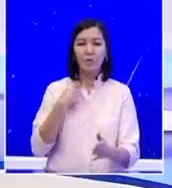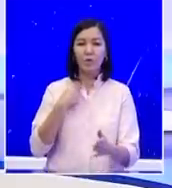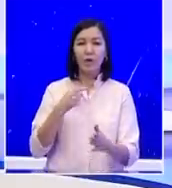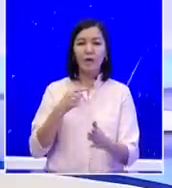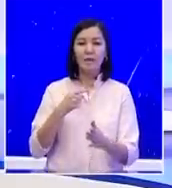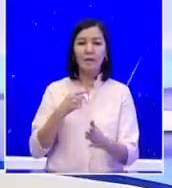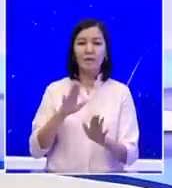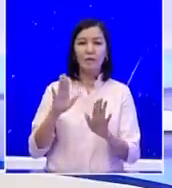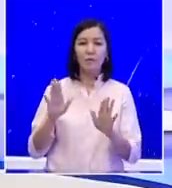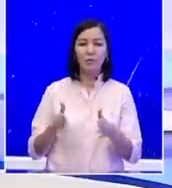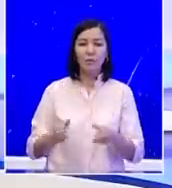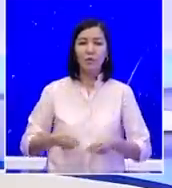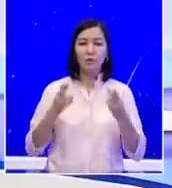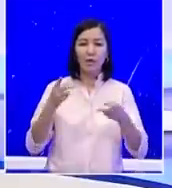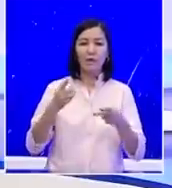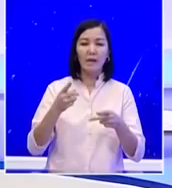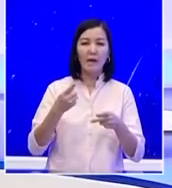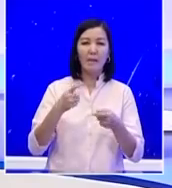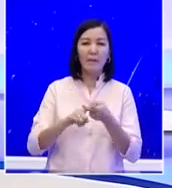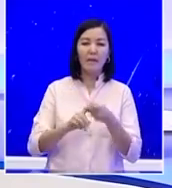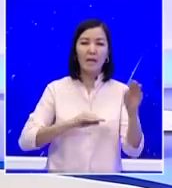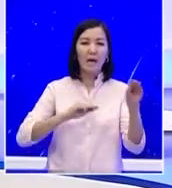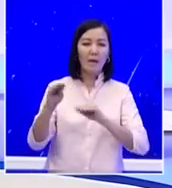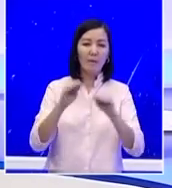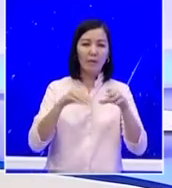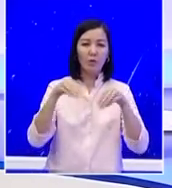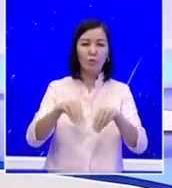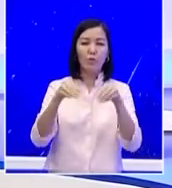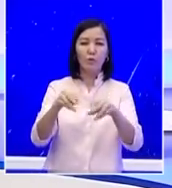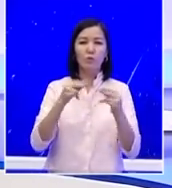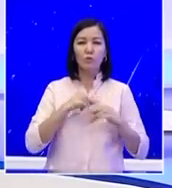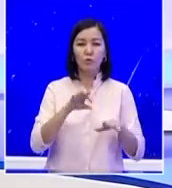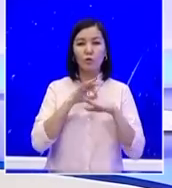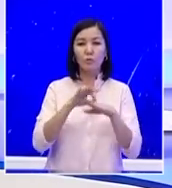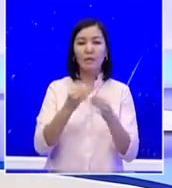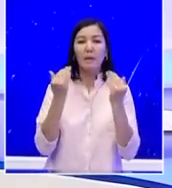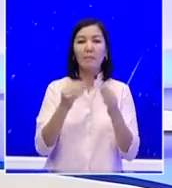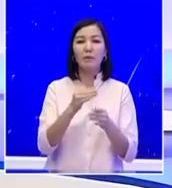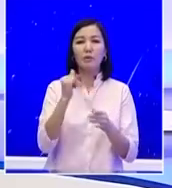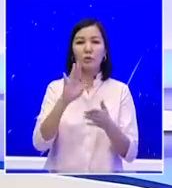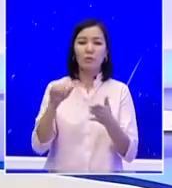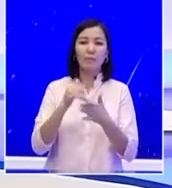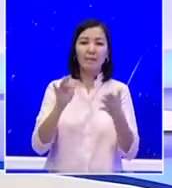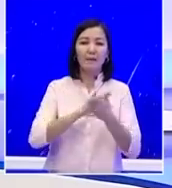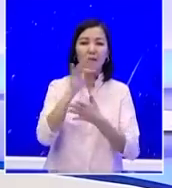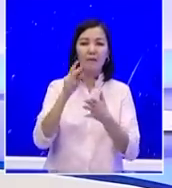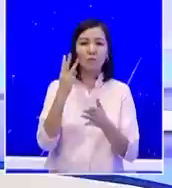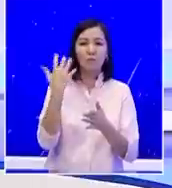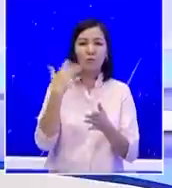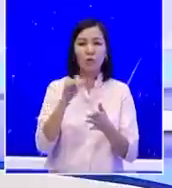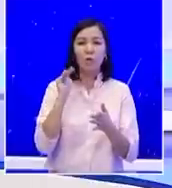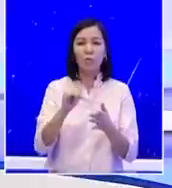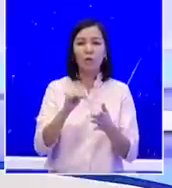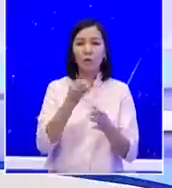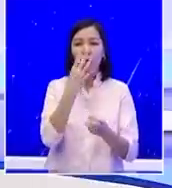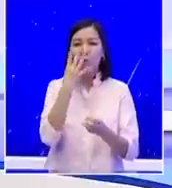Талдықорғанда төтенше жағдайға қарамастан абаттандыру, көгалдандыру жұмыстары қарқынды жүріп жатыр. Биыл Жетісудың бас шаһарына 350 мың